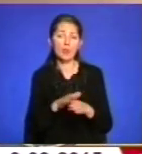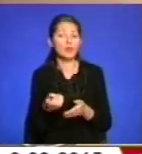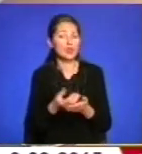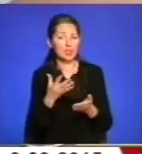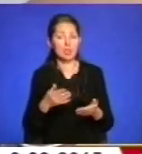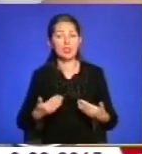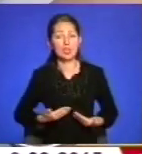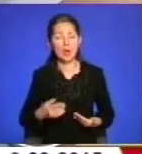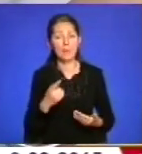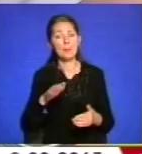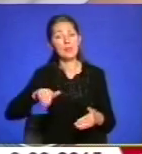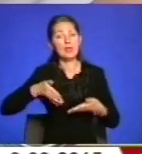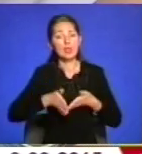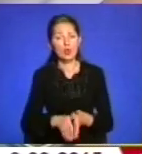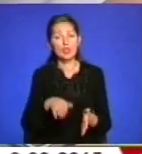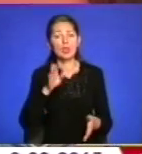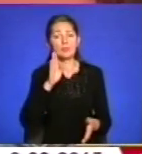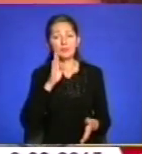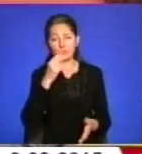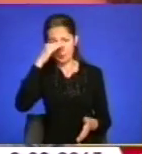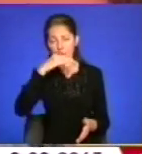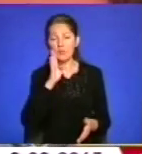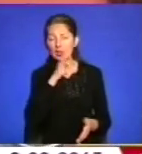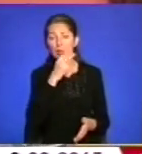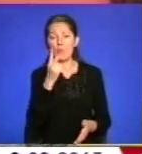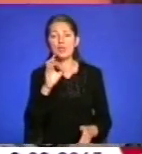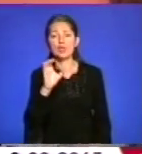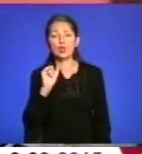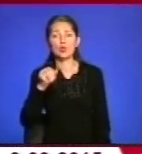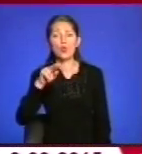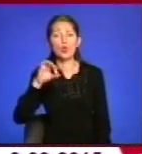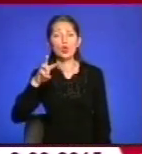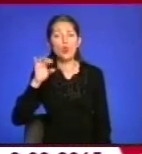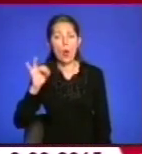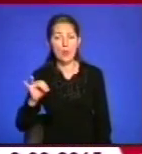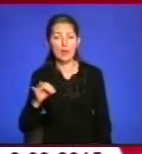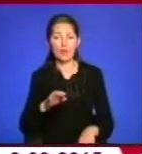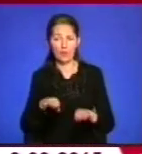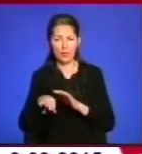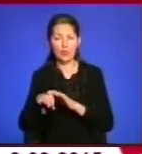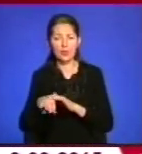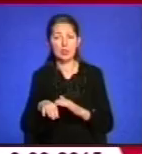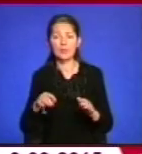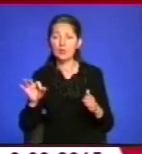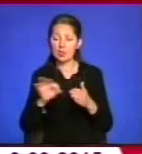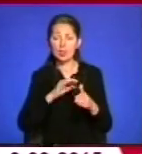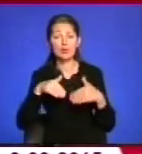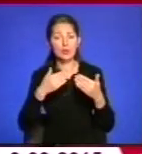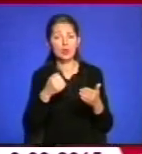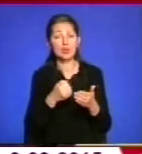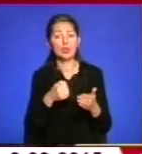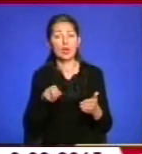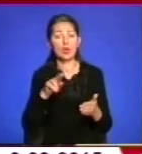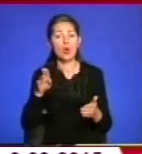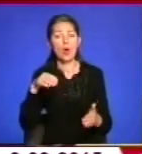помітили судоми у правій ручці дівчинки і відразу ж звернулися до лікарів. Вдавалося нам якось їх контролювати, ці приступи,